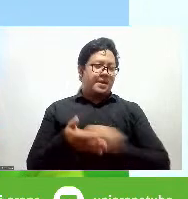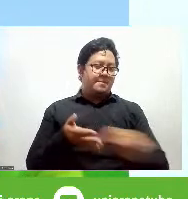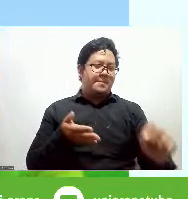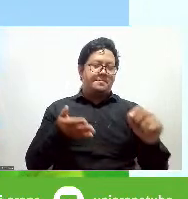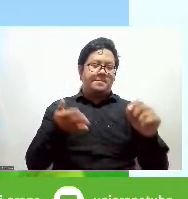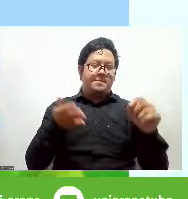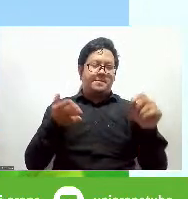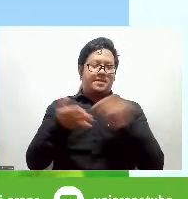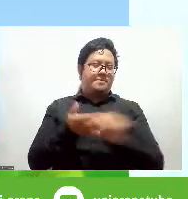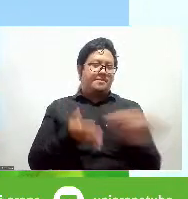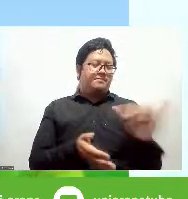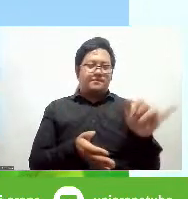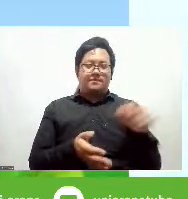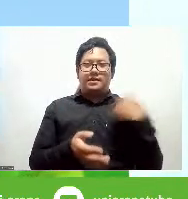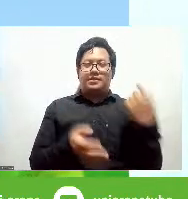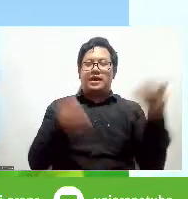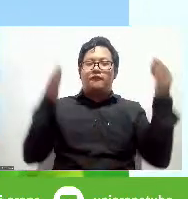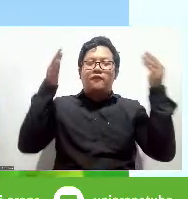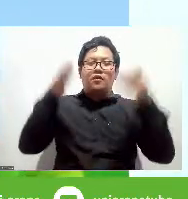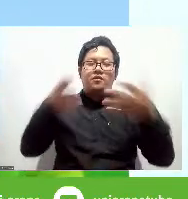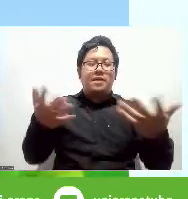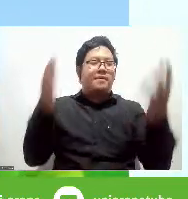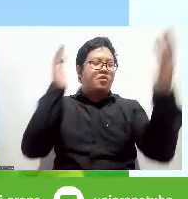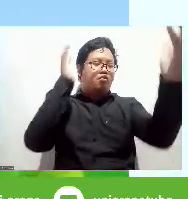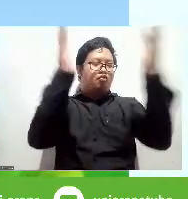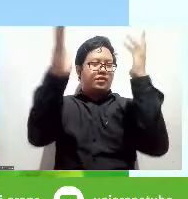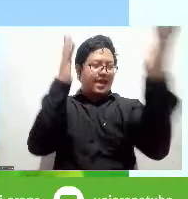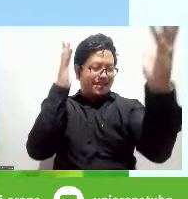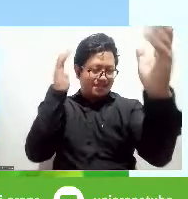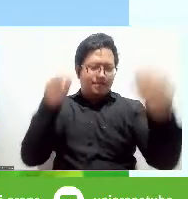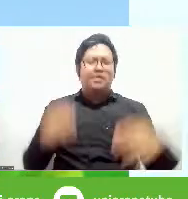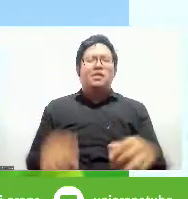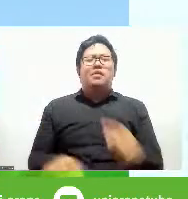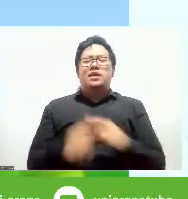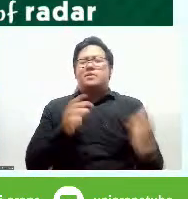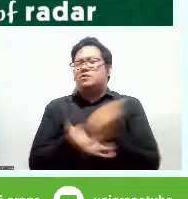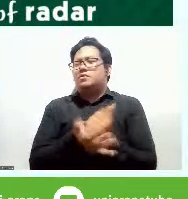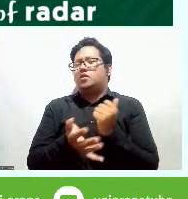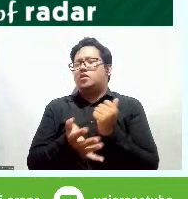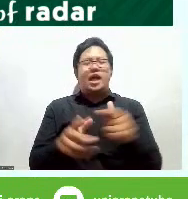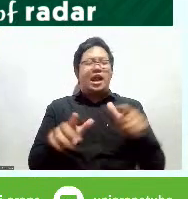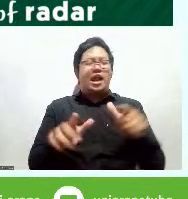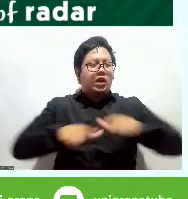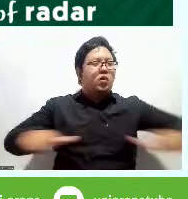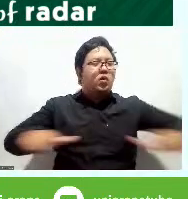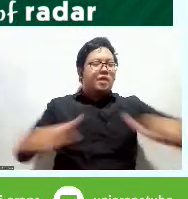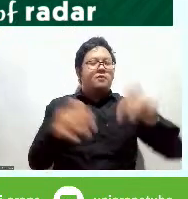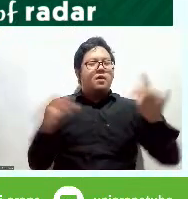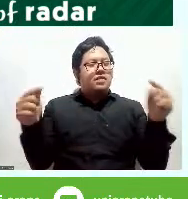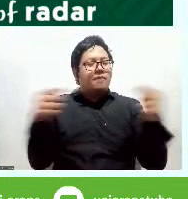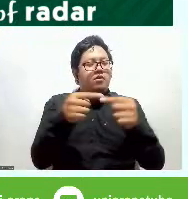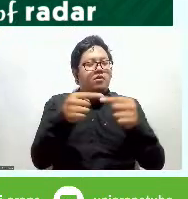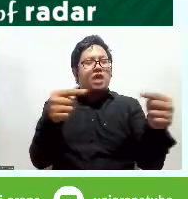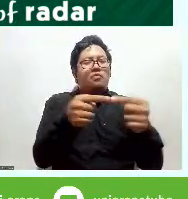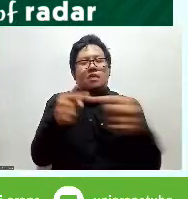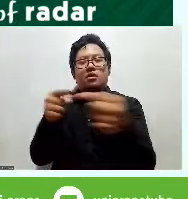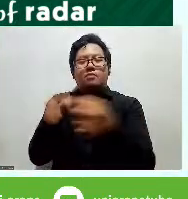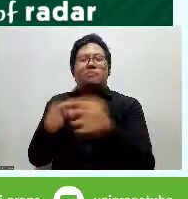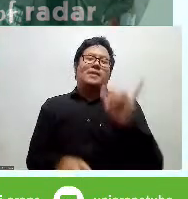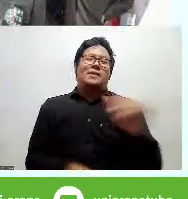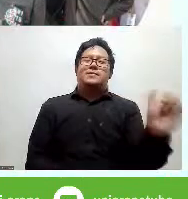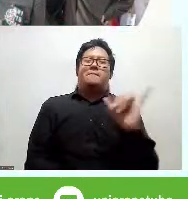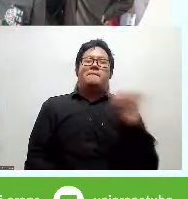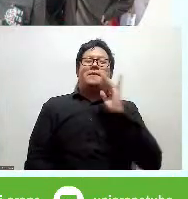namun pada dasarnya lingkungan saling berkoneksi jadi cepat banget sama semua pembicara narasumber yang sudah